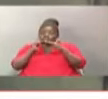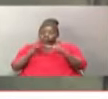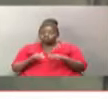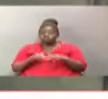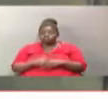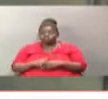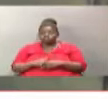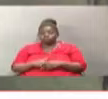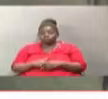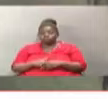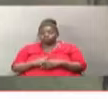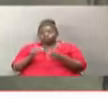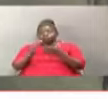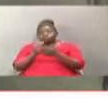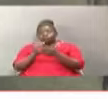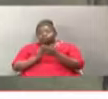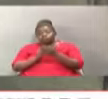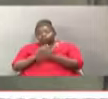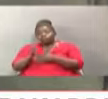mu butuufu